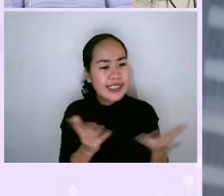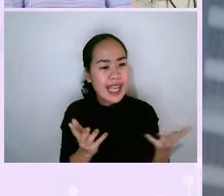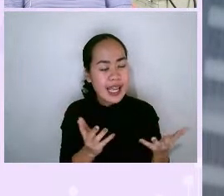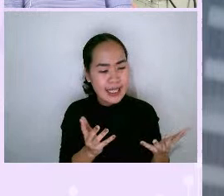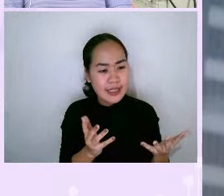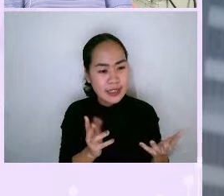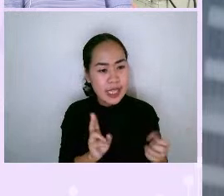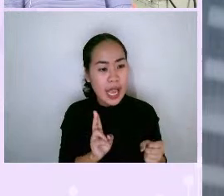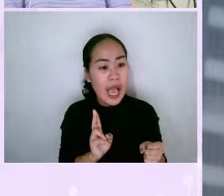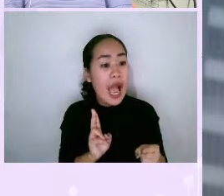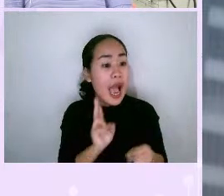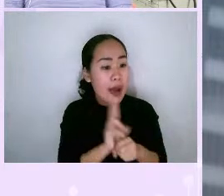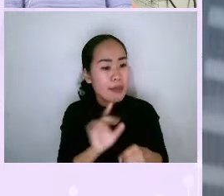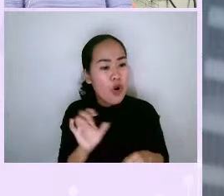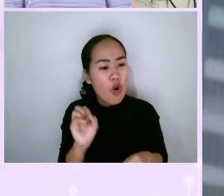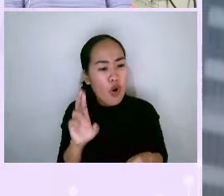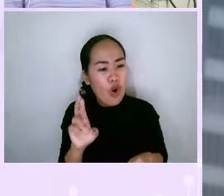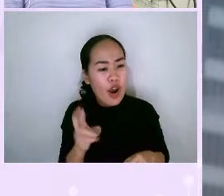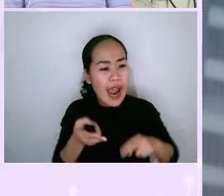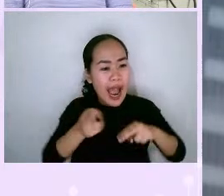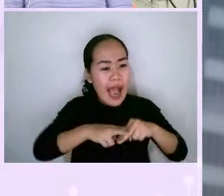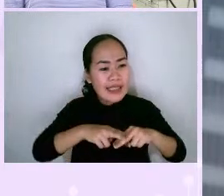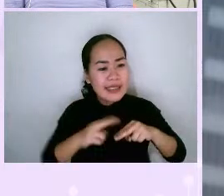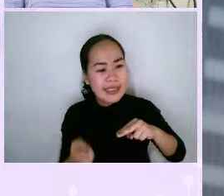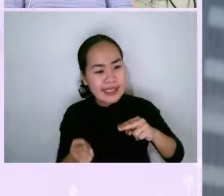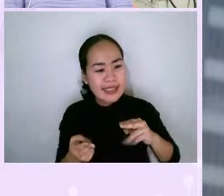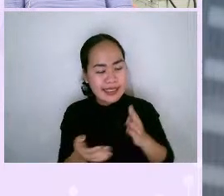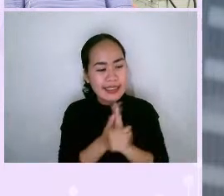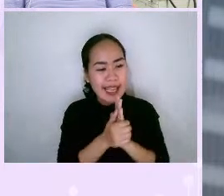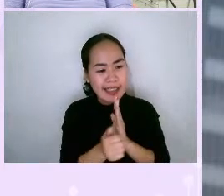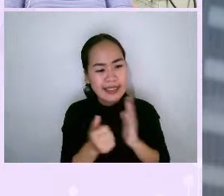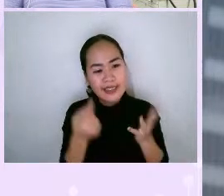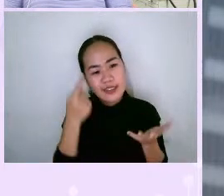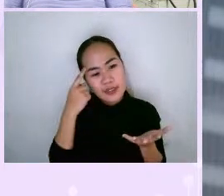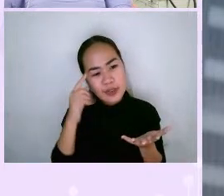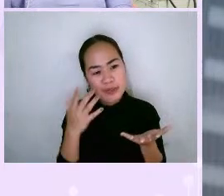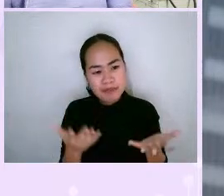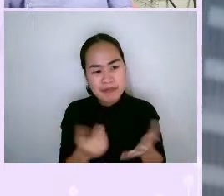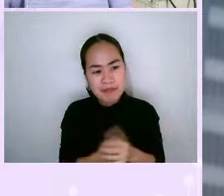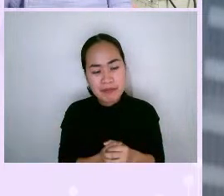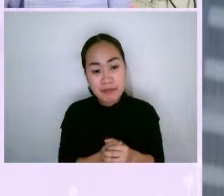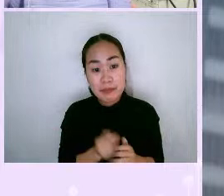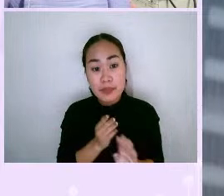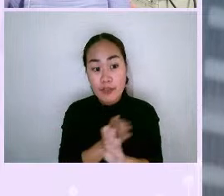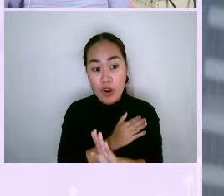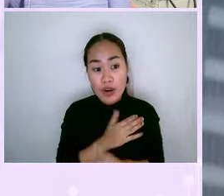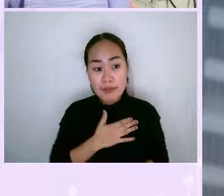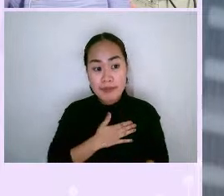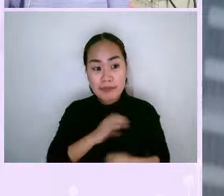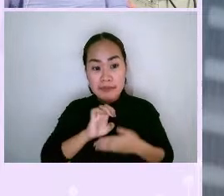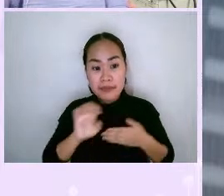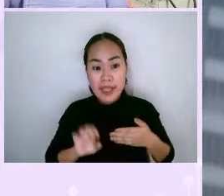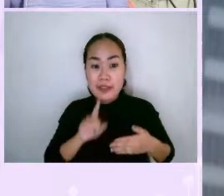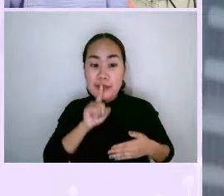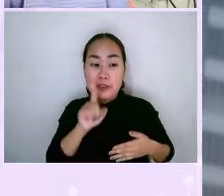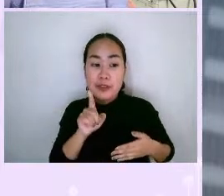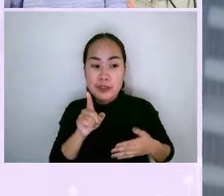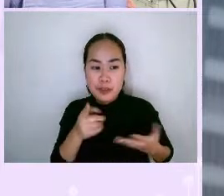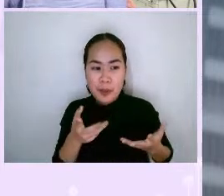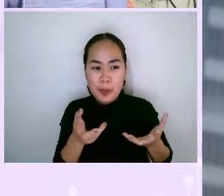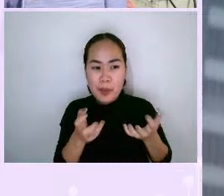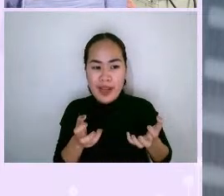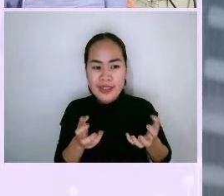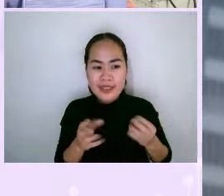and lifelong learning. So bago po ako matapos, nais ko lang po sanang i-share ang aming